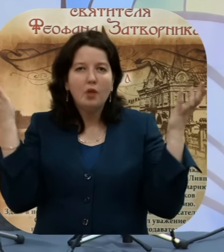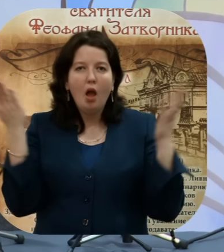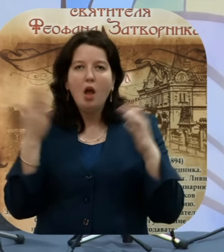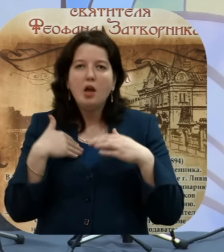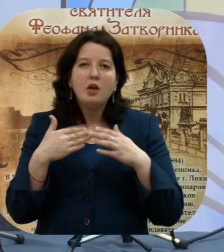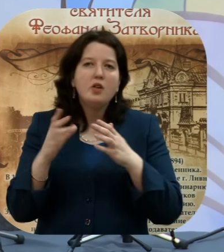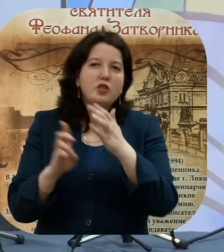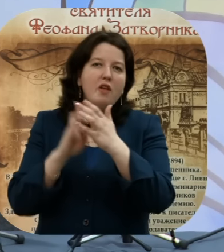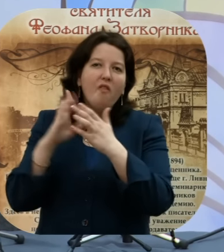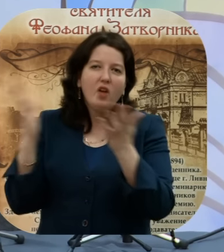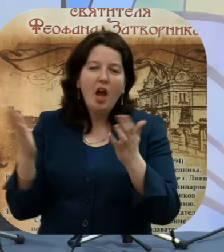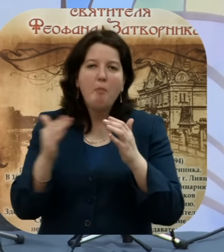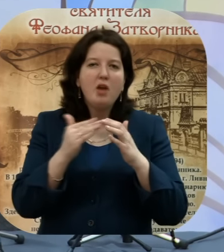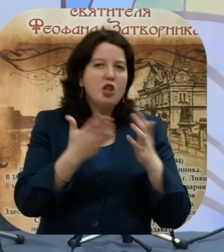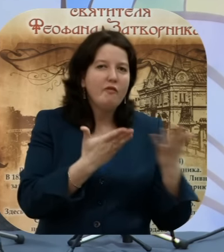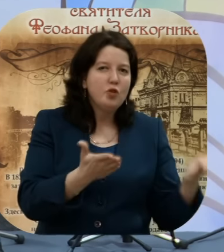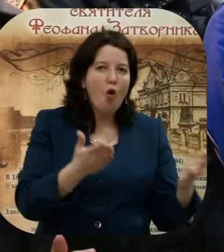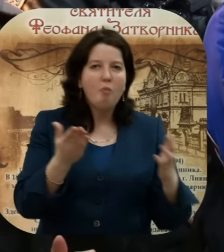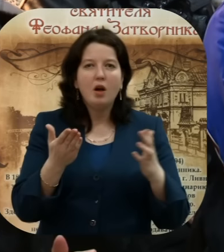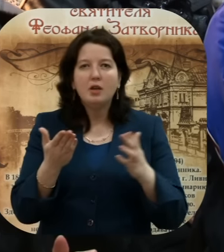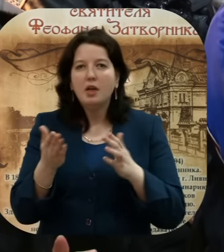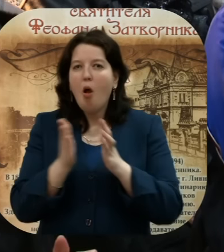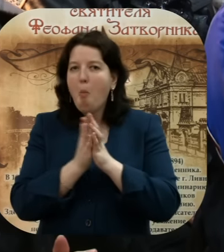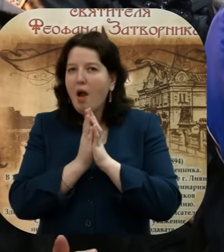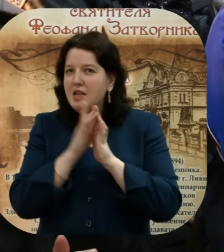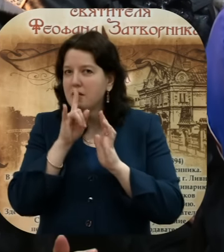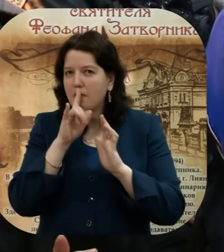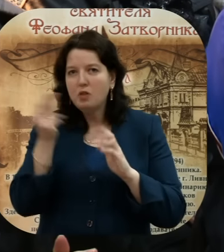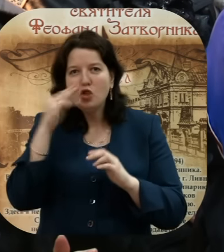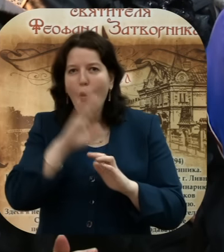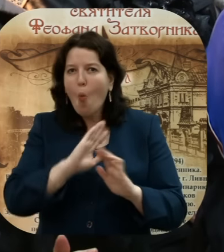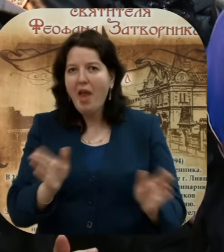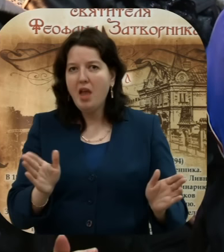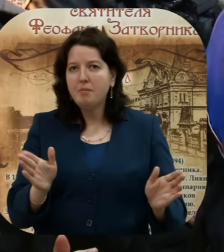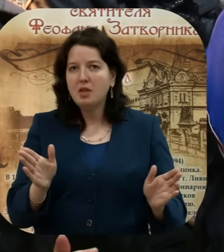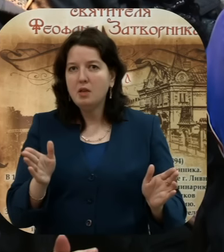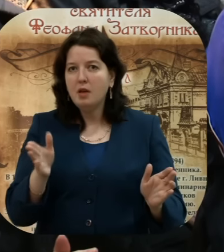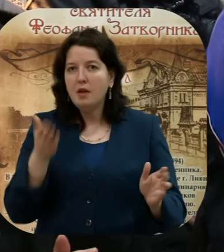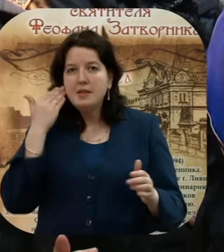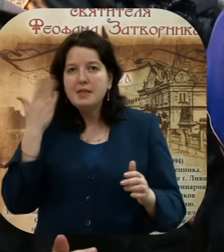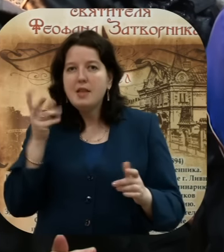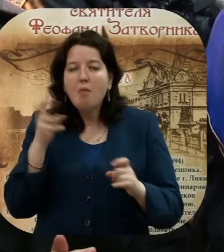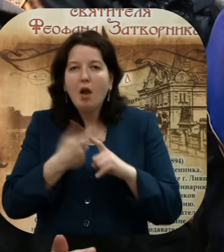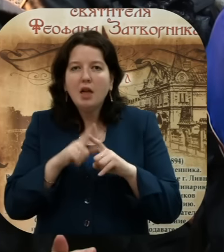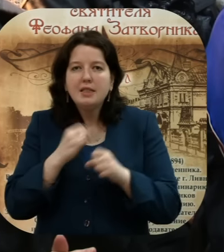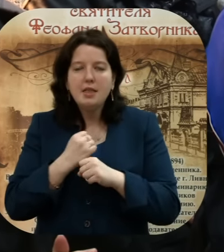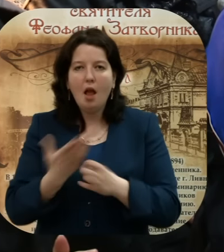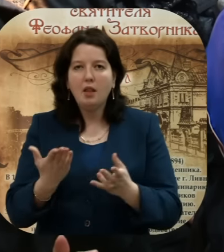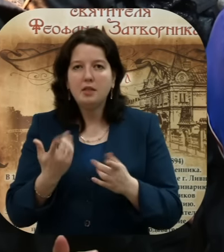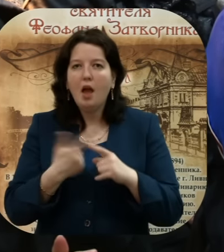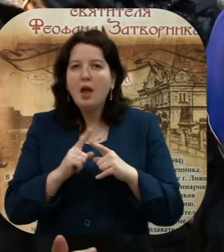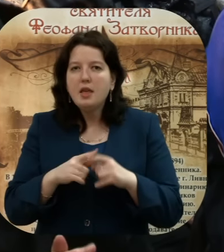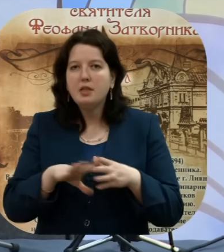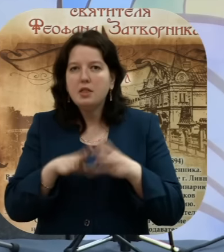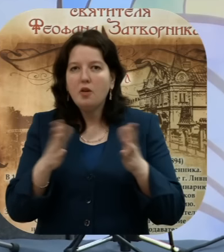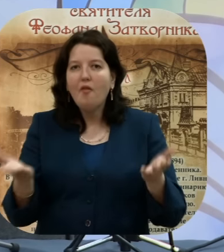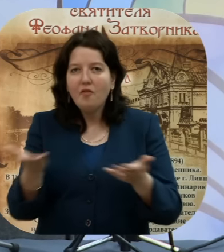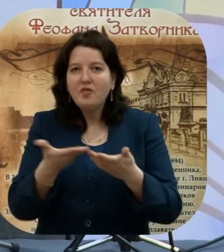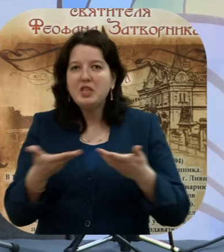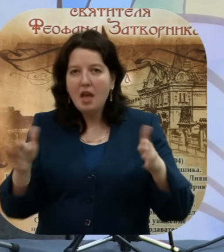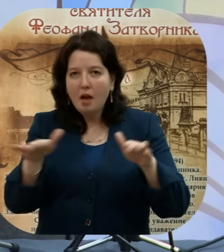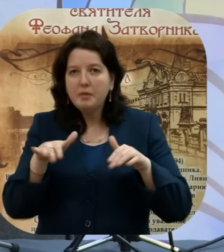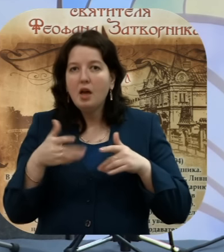доме, совсем не учимся молиться. Это ужасно. Это православные христиане.